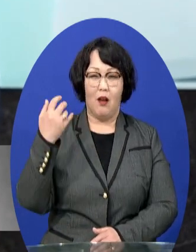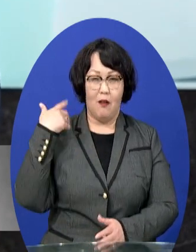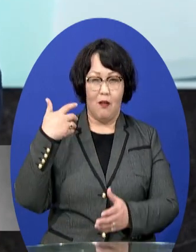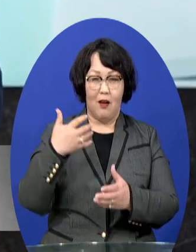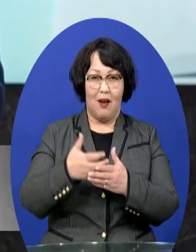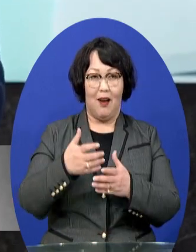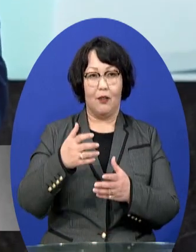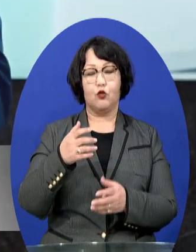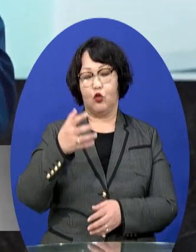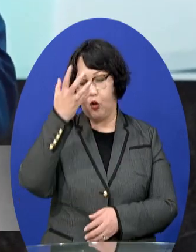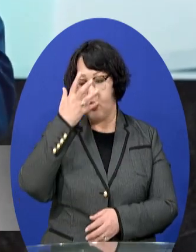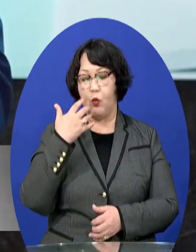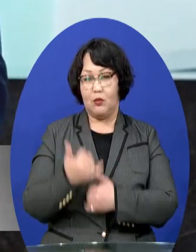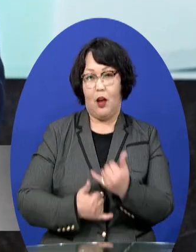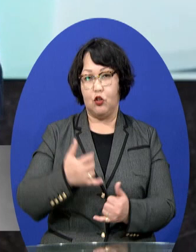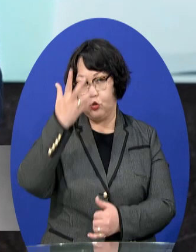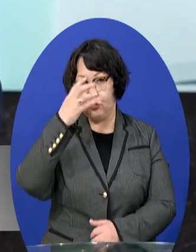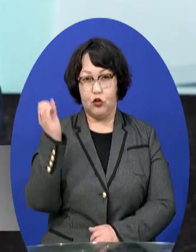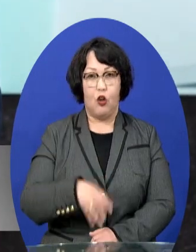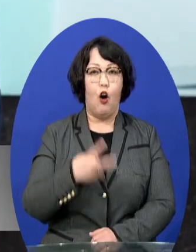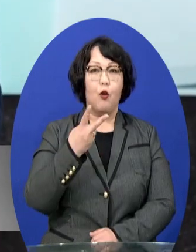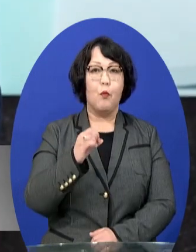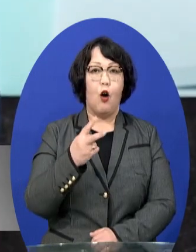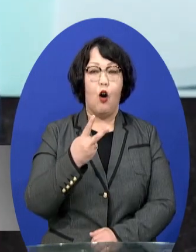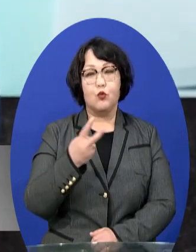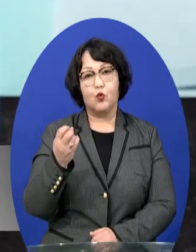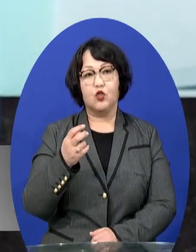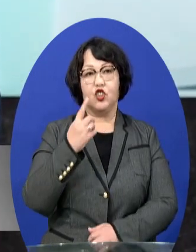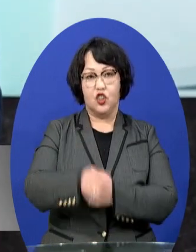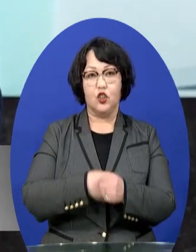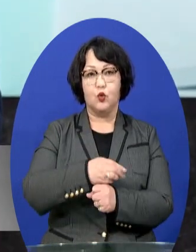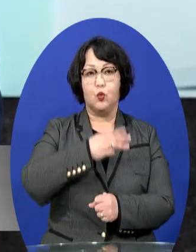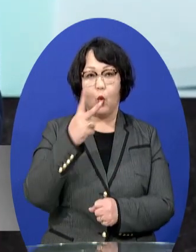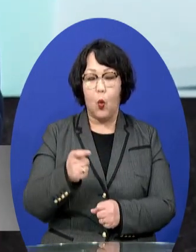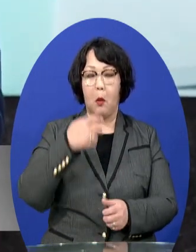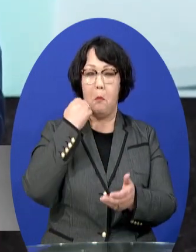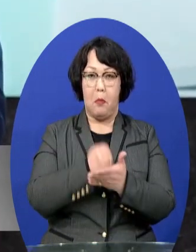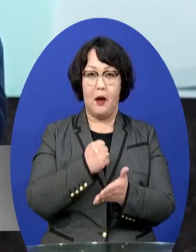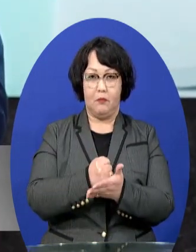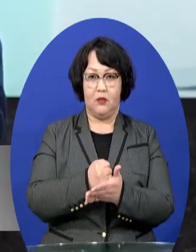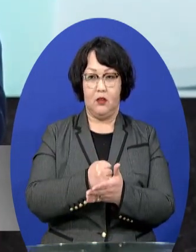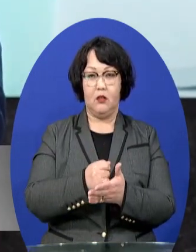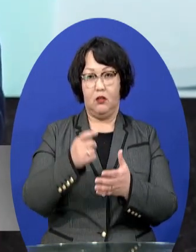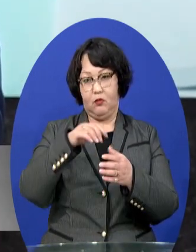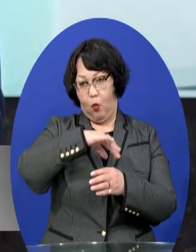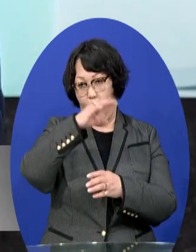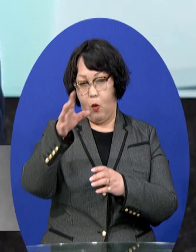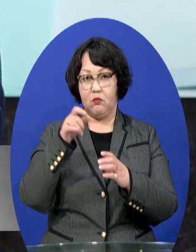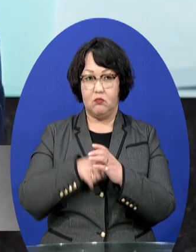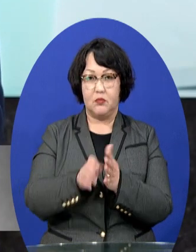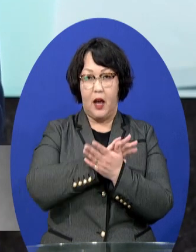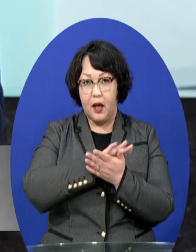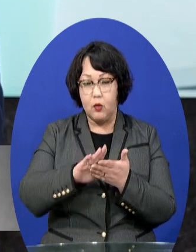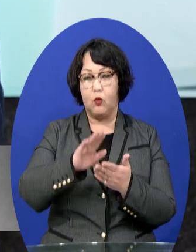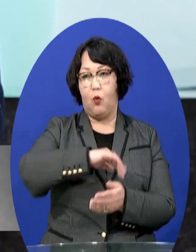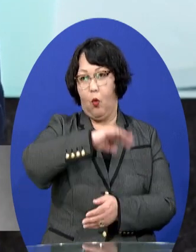улба, төр төсний 2200 жилийн түүхэн баримтыг хэвлийдээ хадгалсан үлгий дагшин нутаг